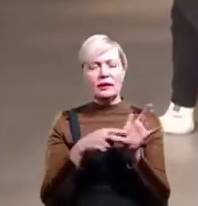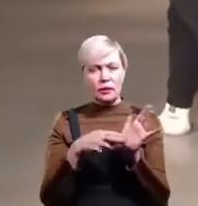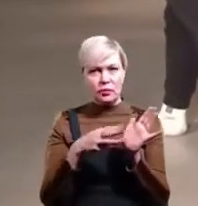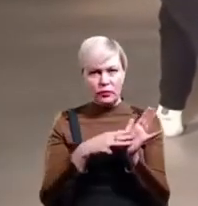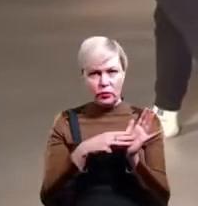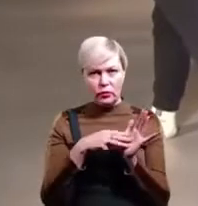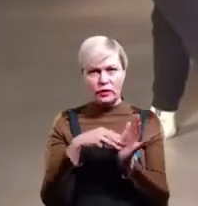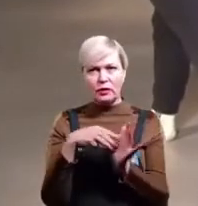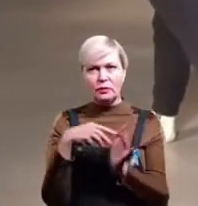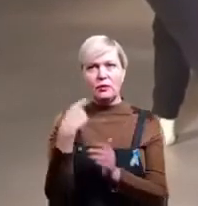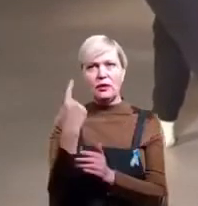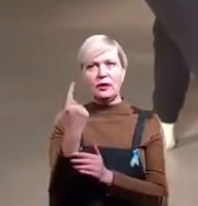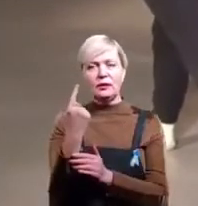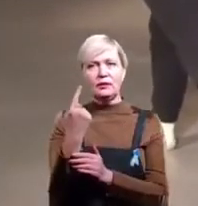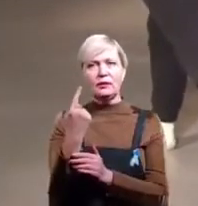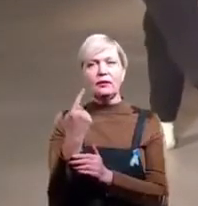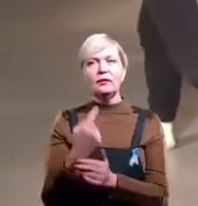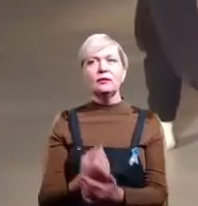раз.